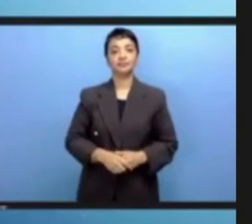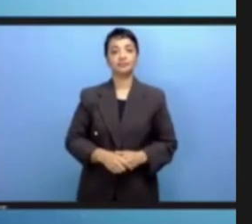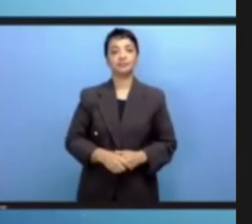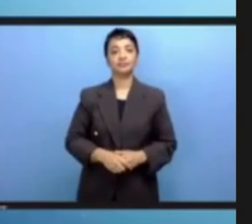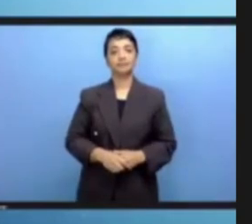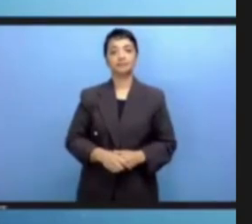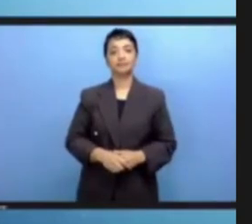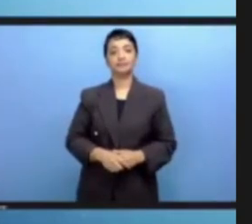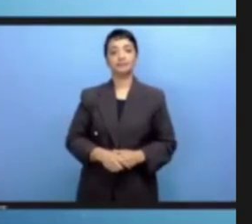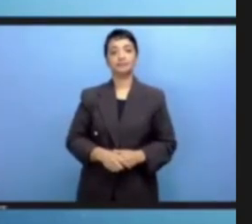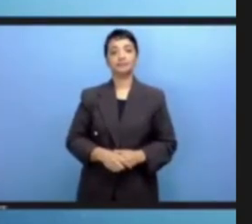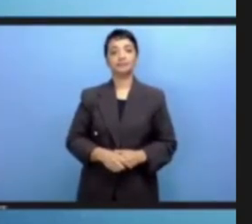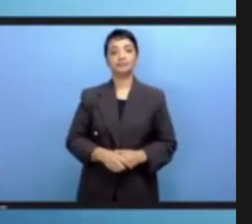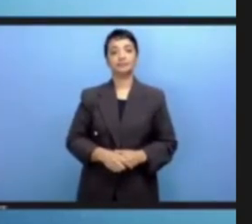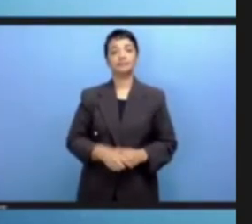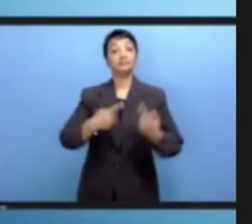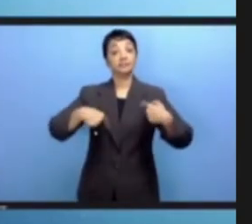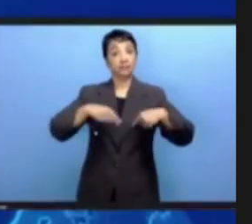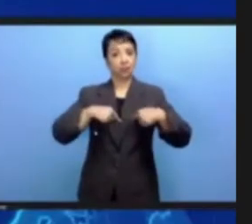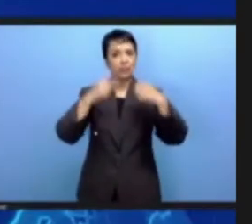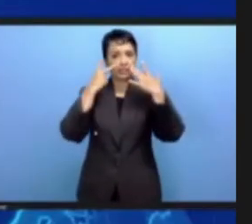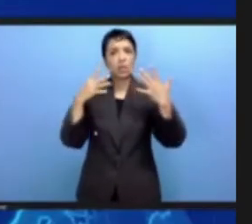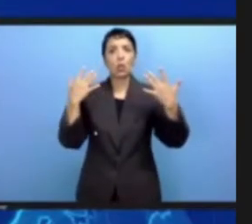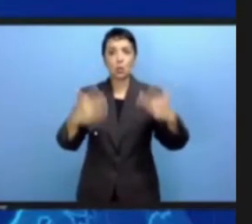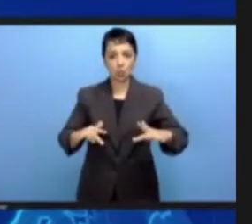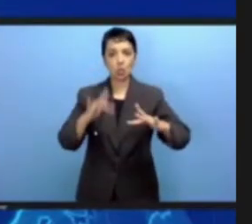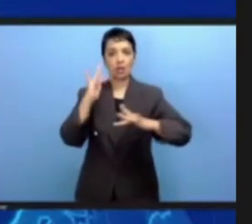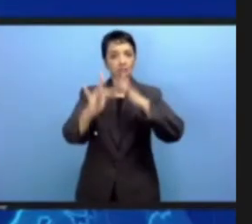ODD. Au vu de la croissance démographique,